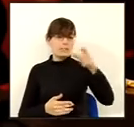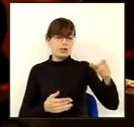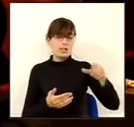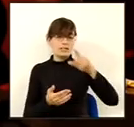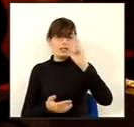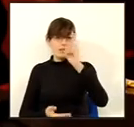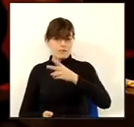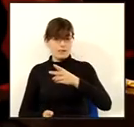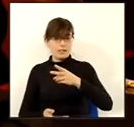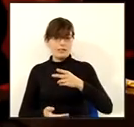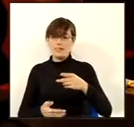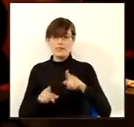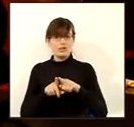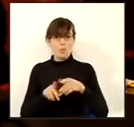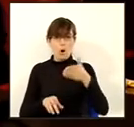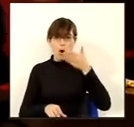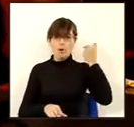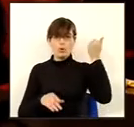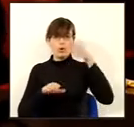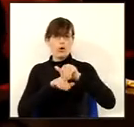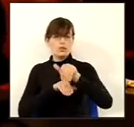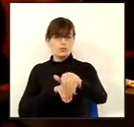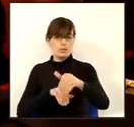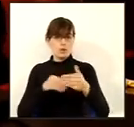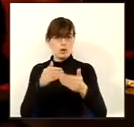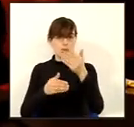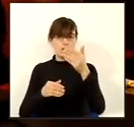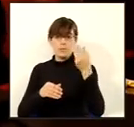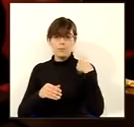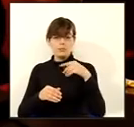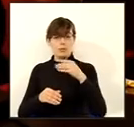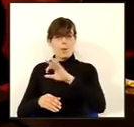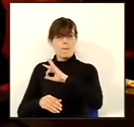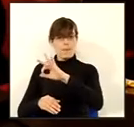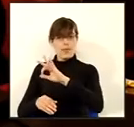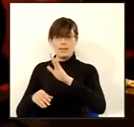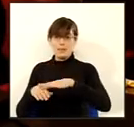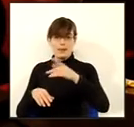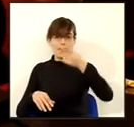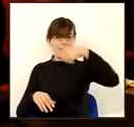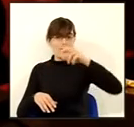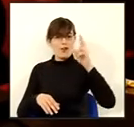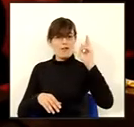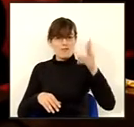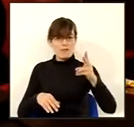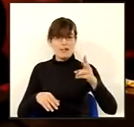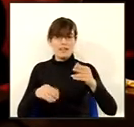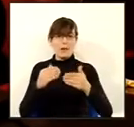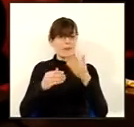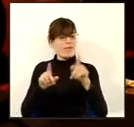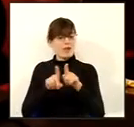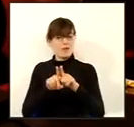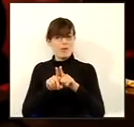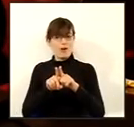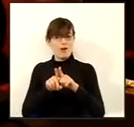honor l'inici d'aquest expedient per concedir la medalla de la ciutat a qui ha fet de la seva vida una gran obra literària, un gran treball pel seu Vic